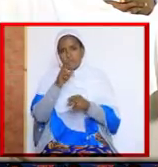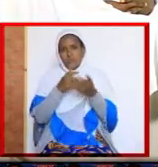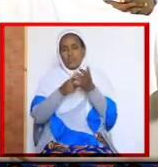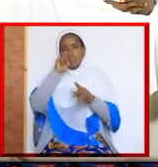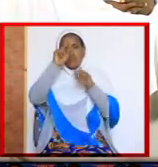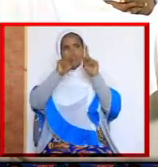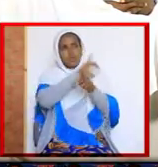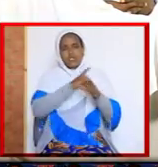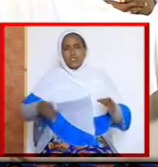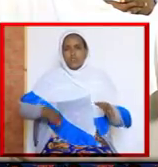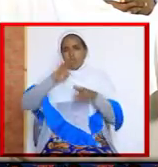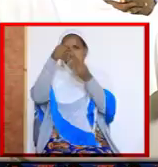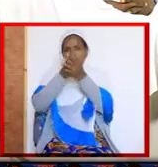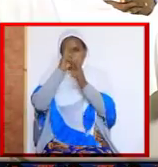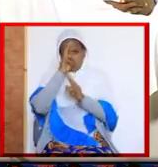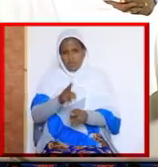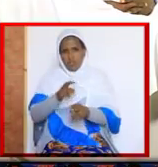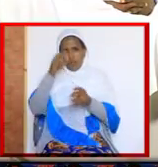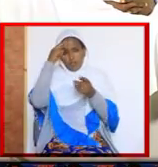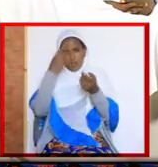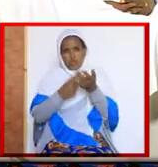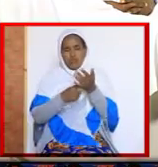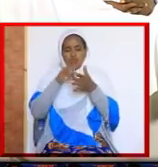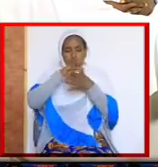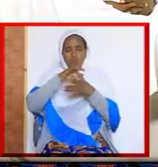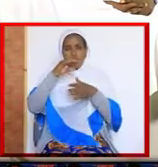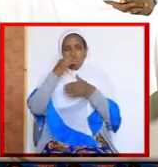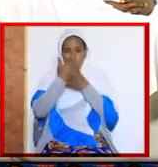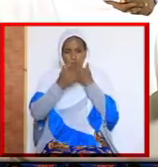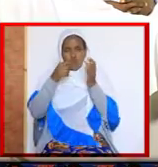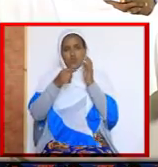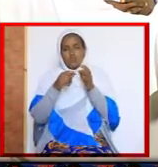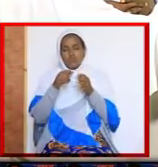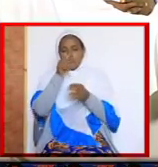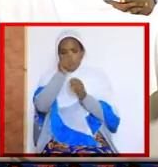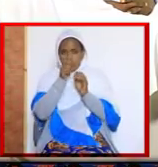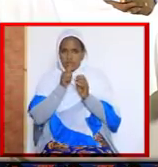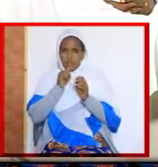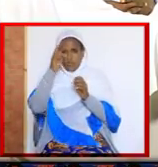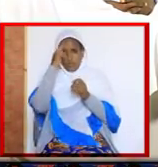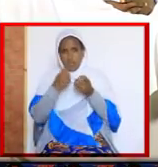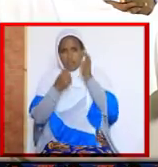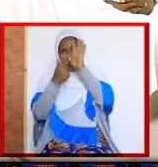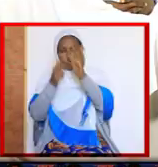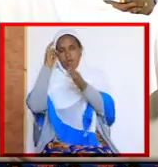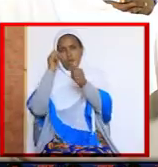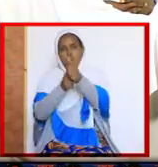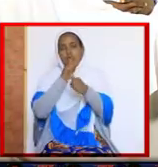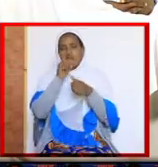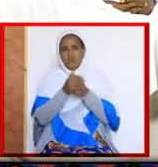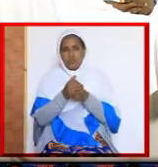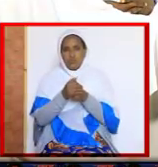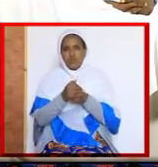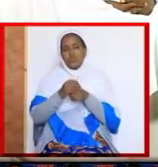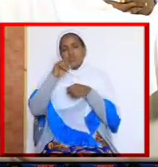የሚያከብሩ ዋዜማን እንጂ ሕዝብ ምእመናን አያከብሩትም። ምክንያቱም ስጋው ደግሞ የታየው ለሐዋርያት ብቻ ነው ክርስቶስ ያሳያቸው ምስጢር ስለሆነ